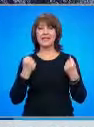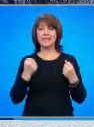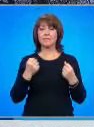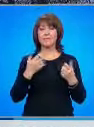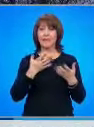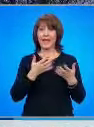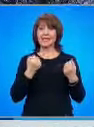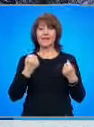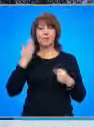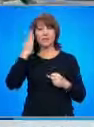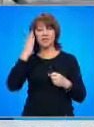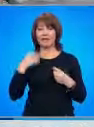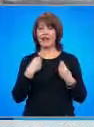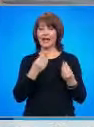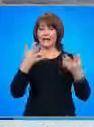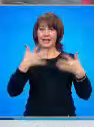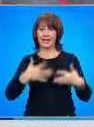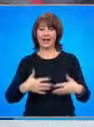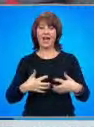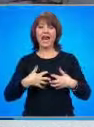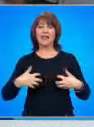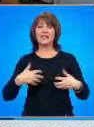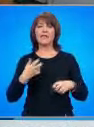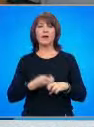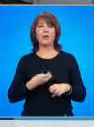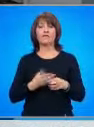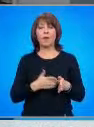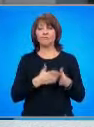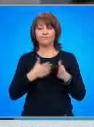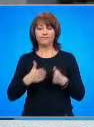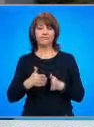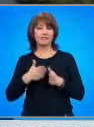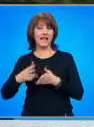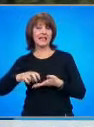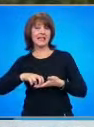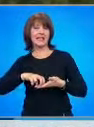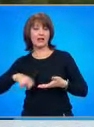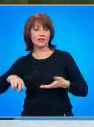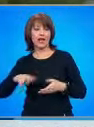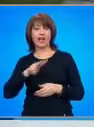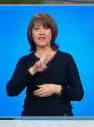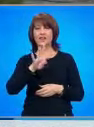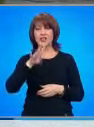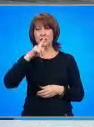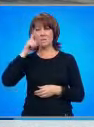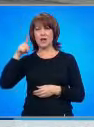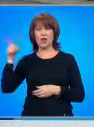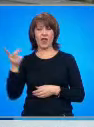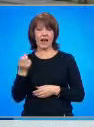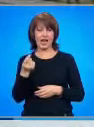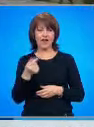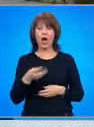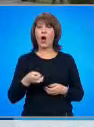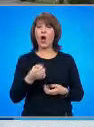министерство изнесе данни, че Александровска болница има просрочени задължения на стойност 24 милиона лева. От